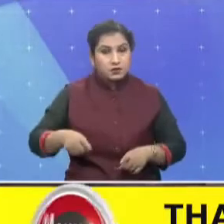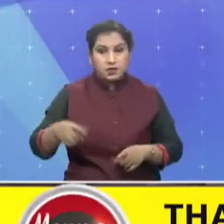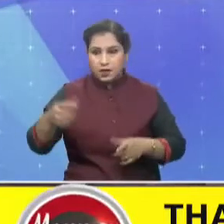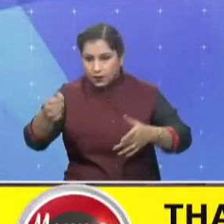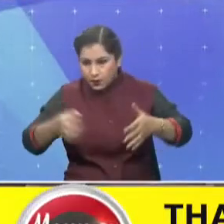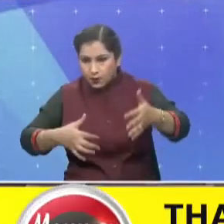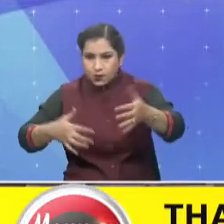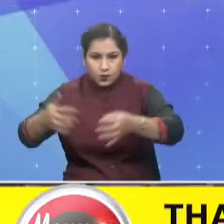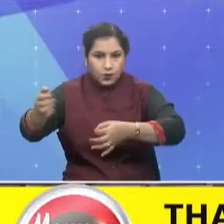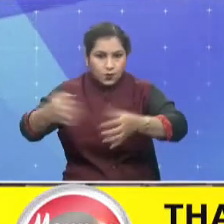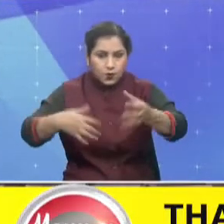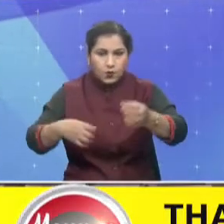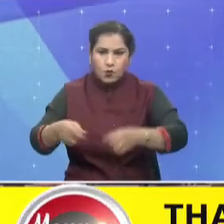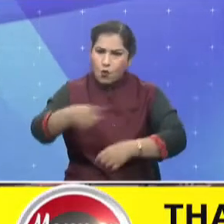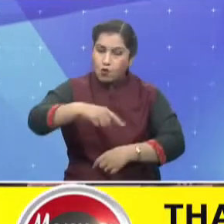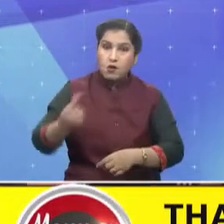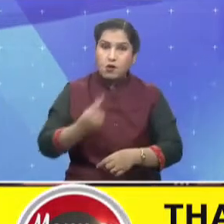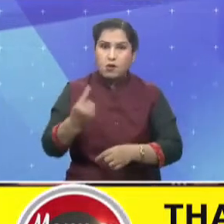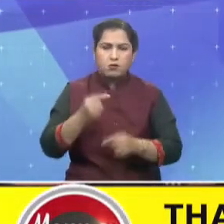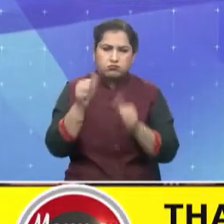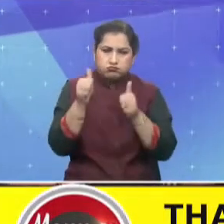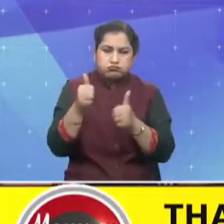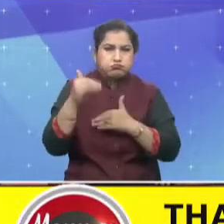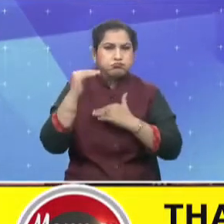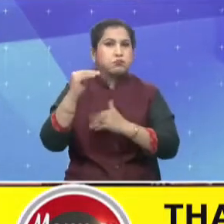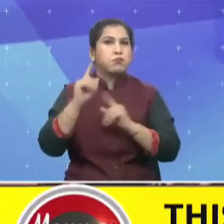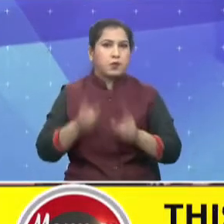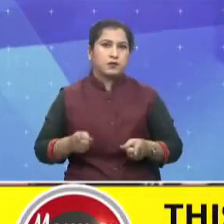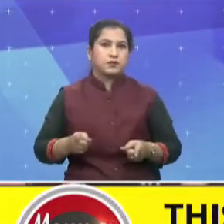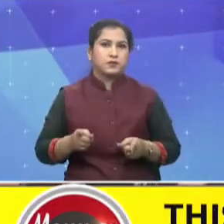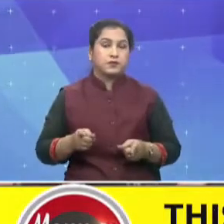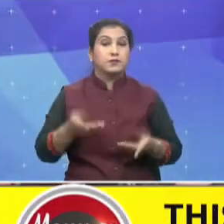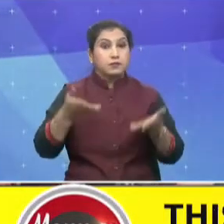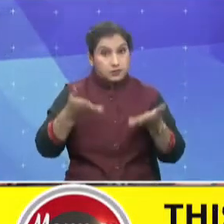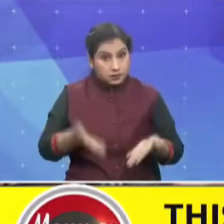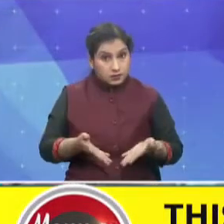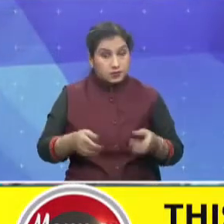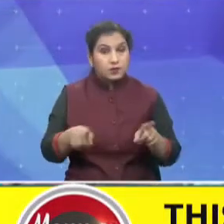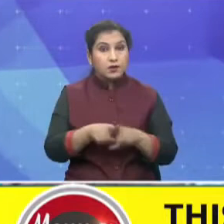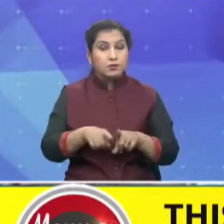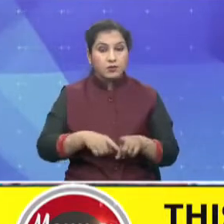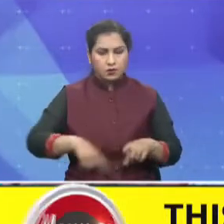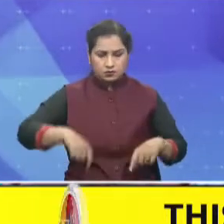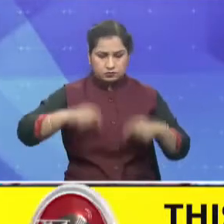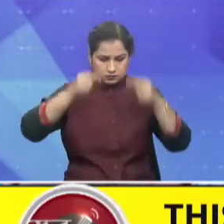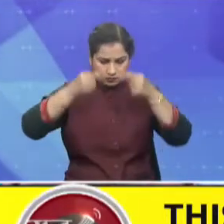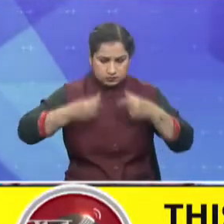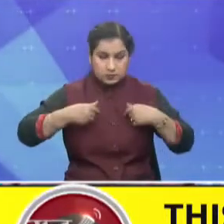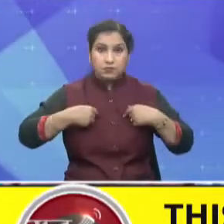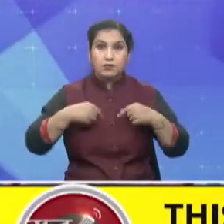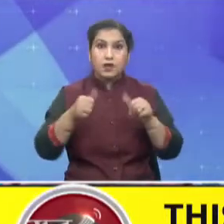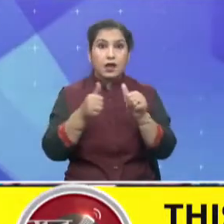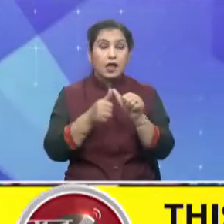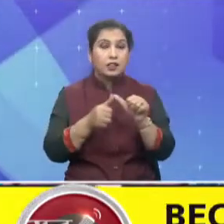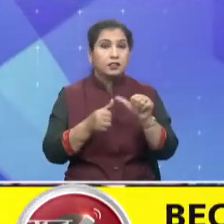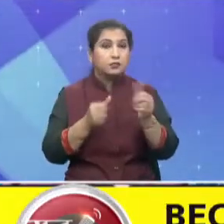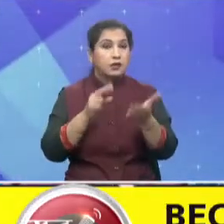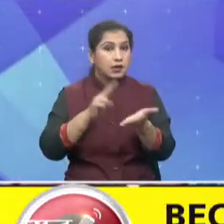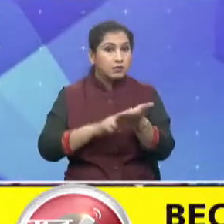का पूरा इस्तेमाल करना होगा। ये एक तरह से आत्मनिर्भर भारत का भी मंत्र